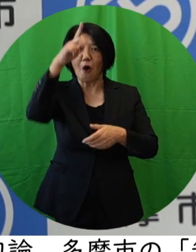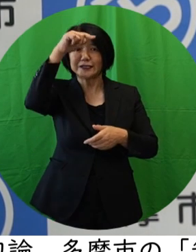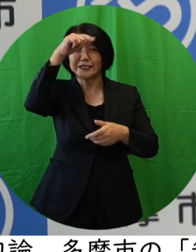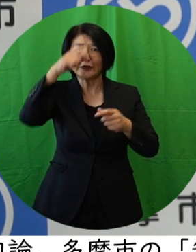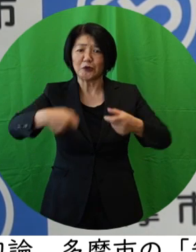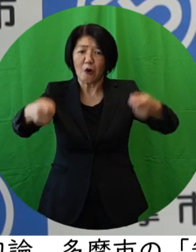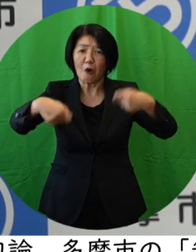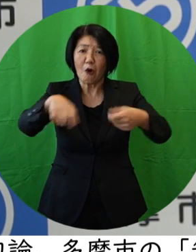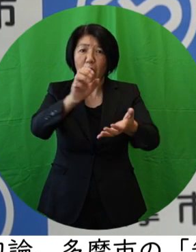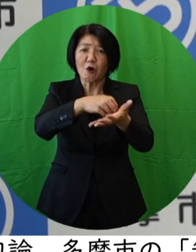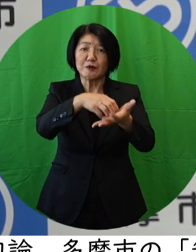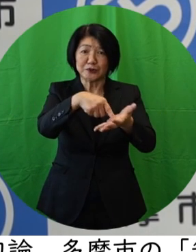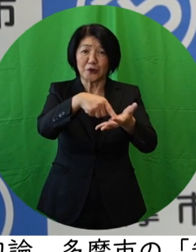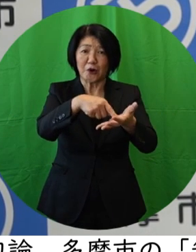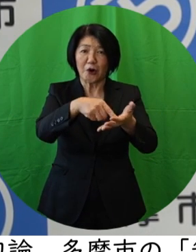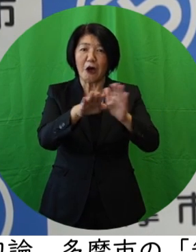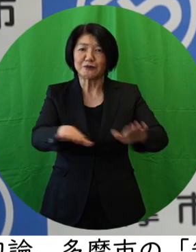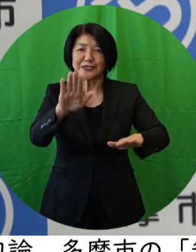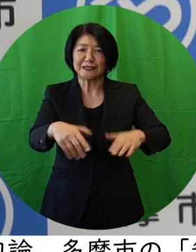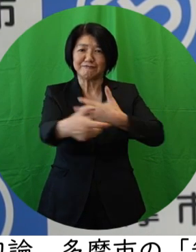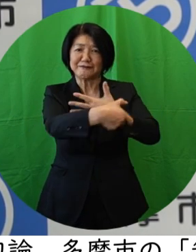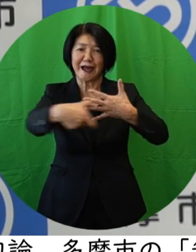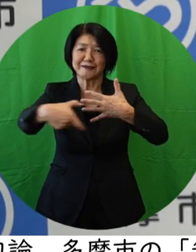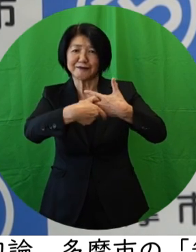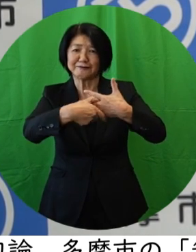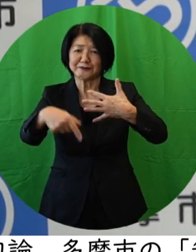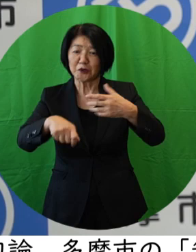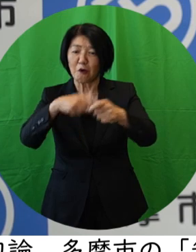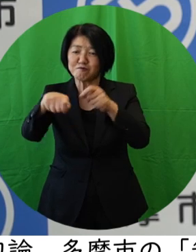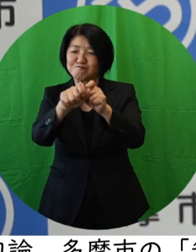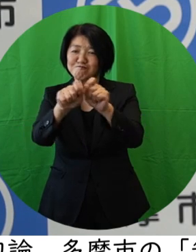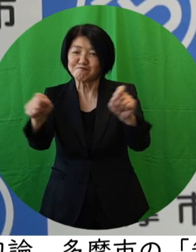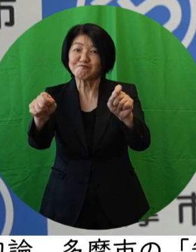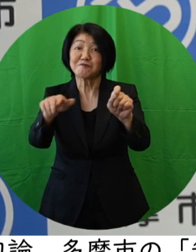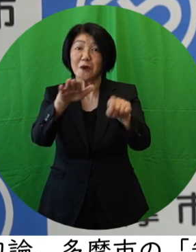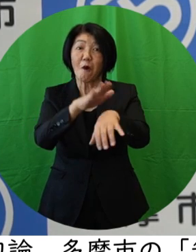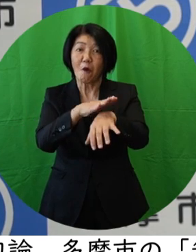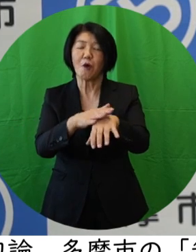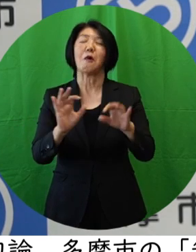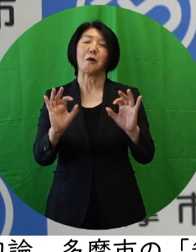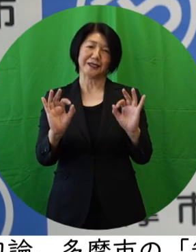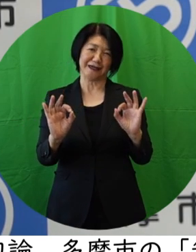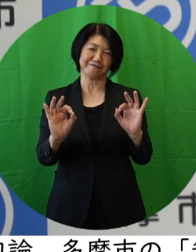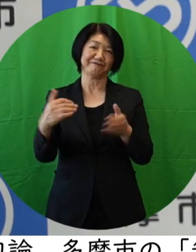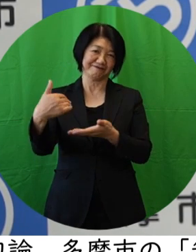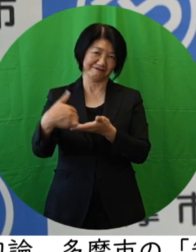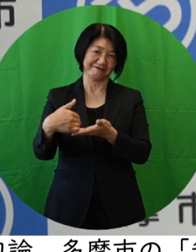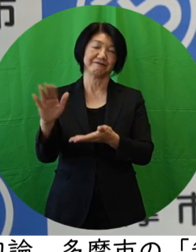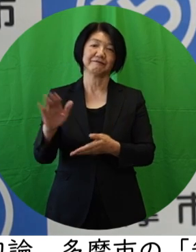ですゴミ袋をドアノ等に結びつける方法もOKとのことでし